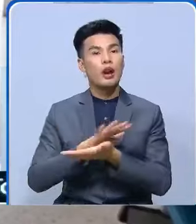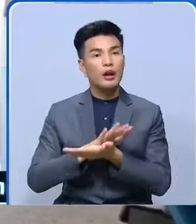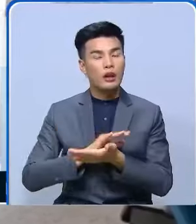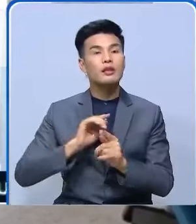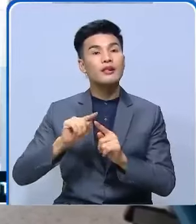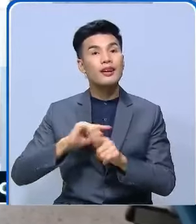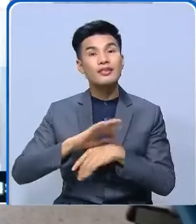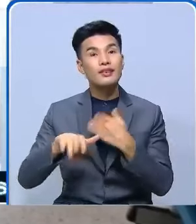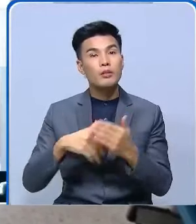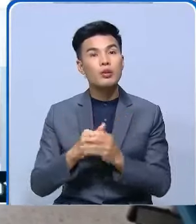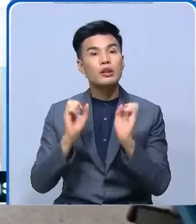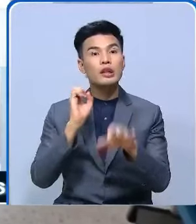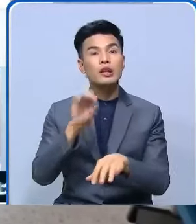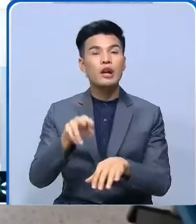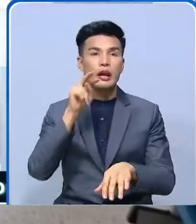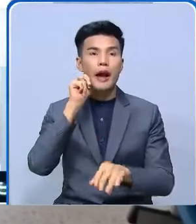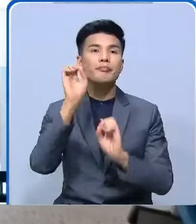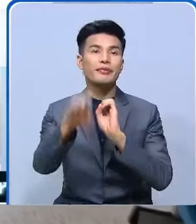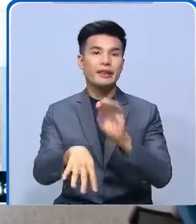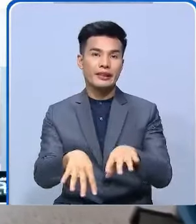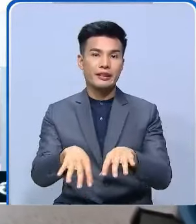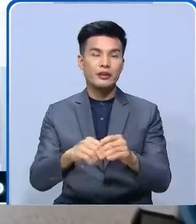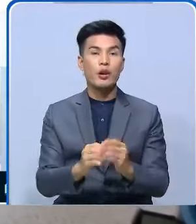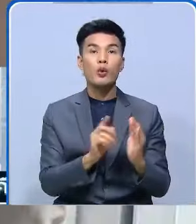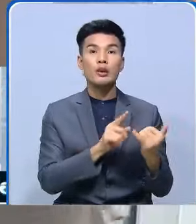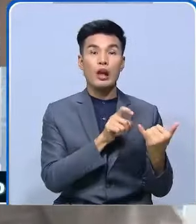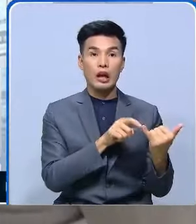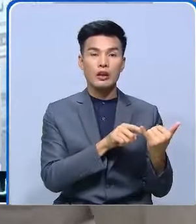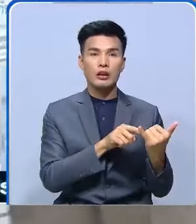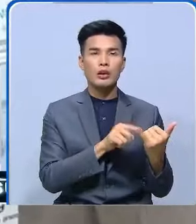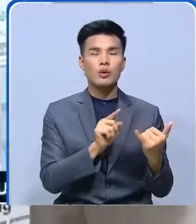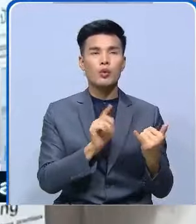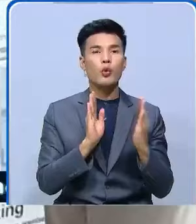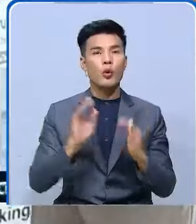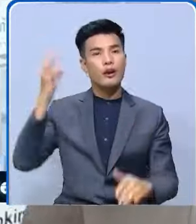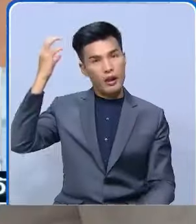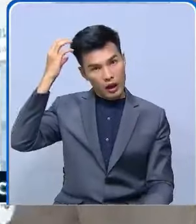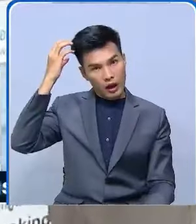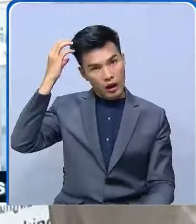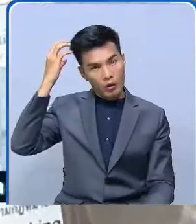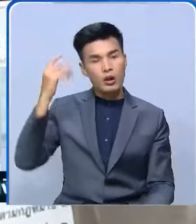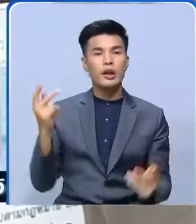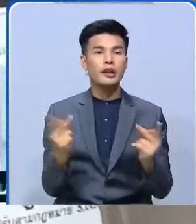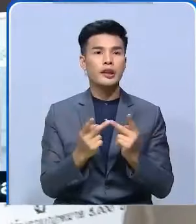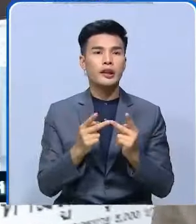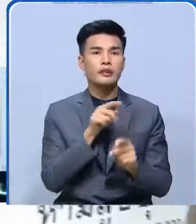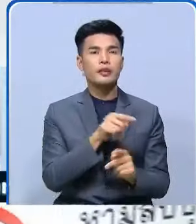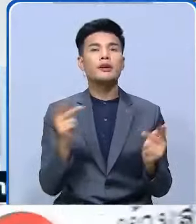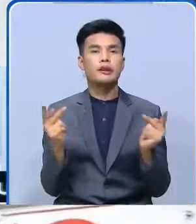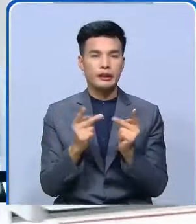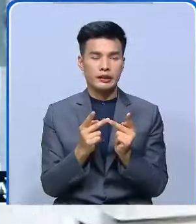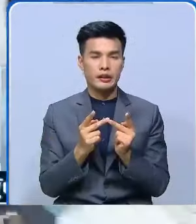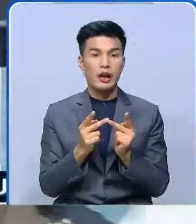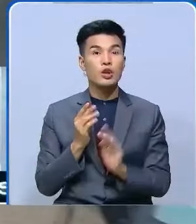ตายเอาไปโยนทิ้งสระน้ำแล้วนะคะซึ่งคนตายเนี่ยเป็นสัญชาติสปป.ลาวค่ะเป็นกี้กับนายสังเวียนนั่นแหละก่